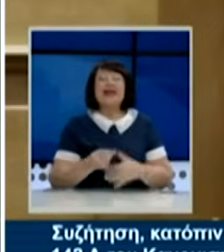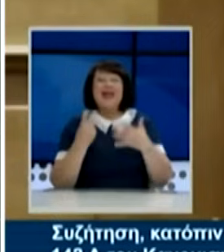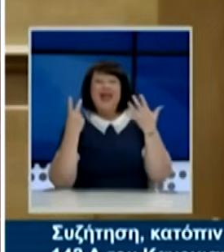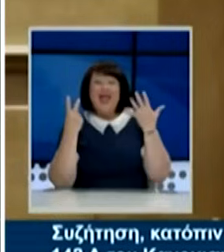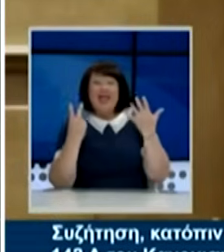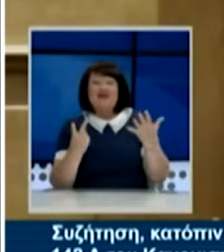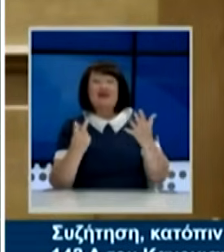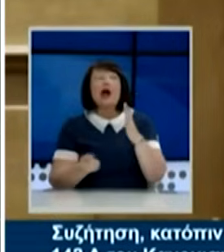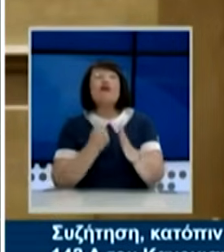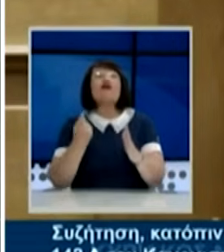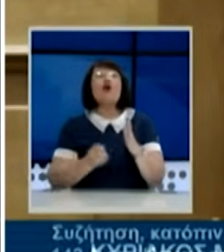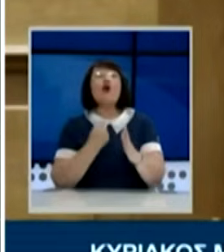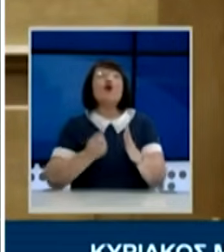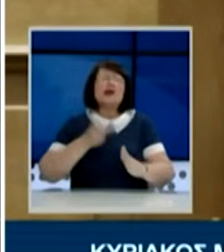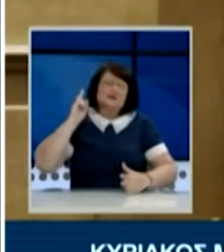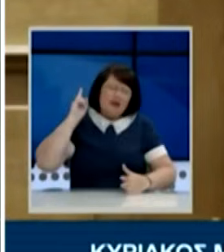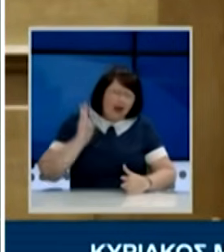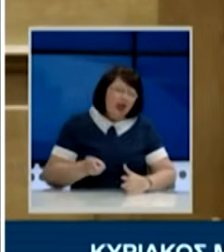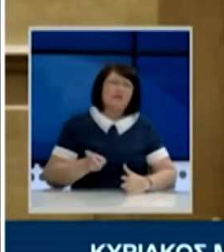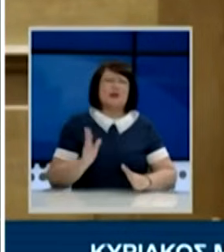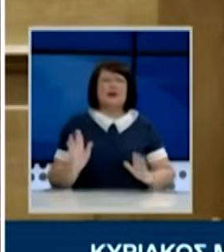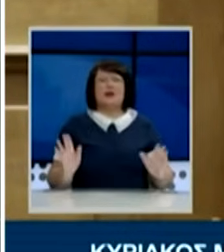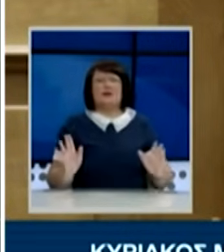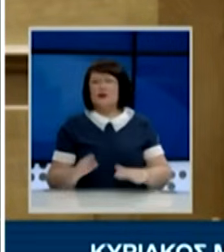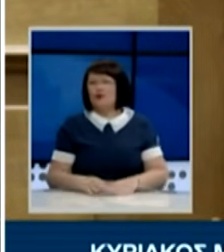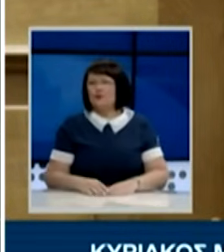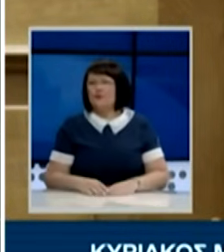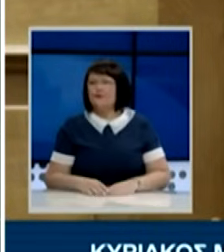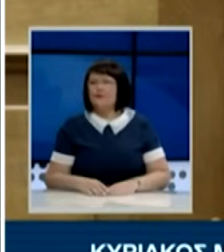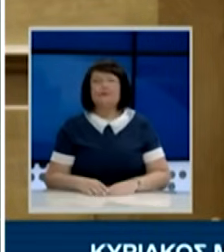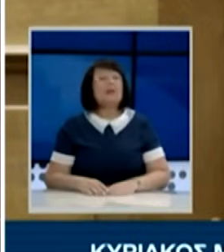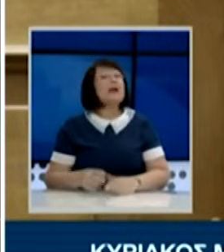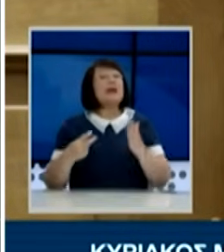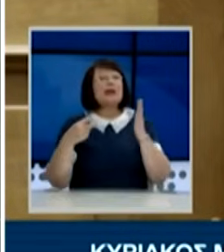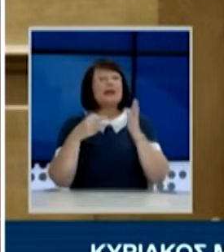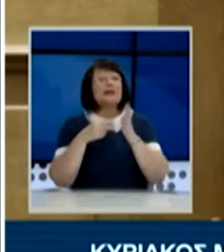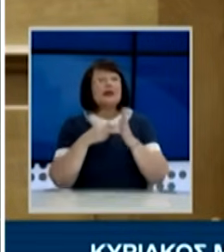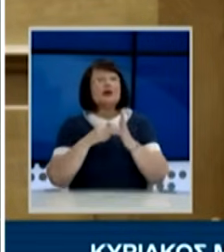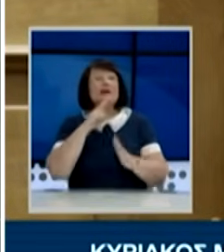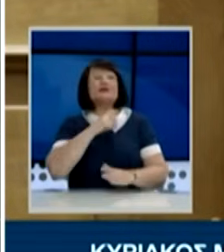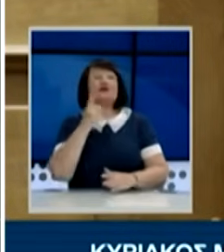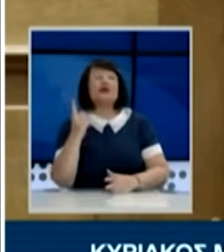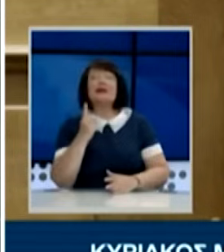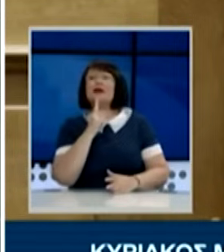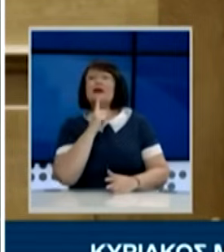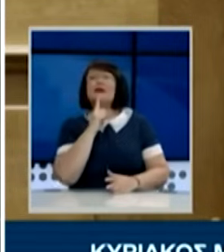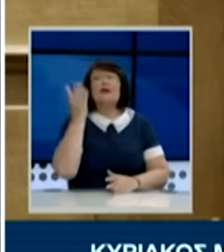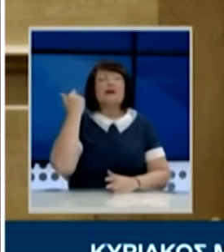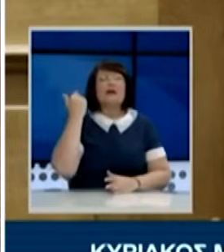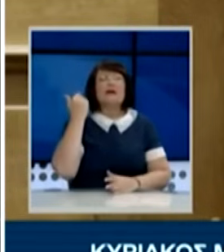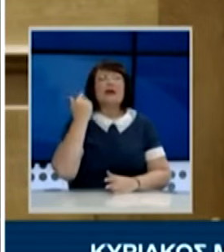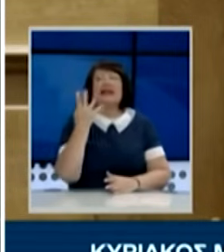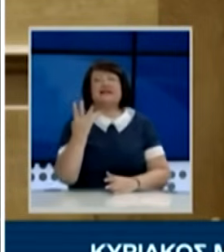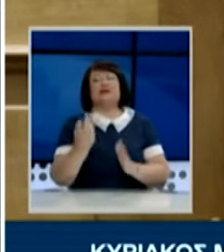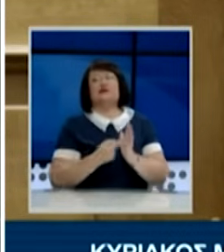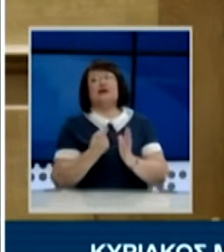εκεί στη δύσμηρη τη Θεσσαλία, οι οποίες θα μας οδηγήσουν σε όλους στη μεγάλη ανάγκη. Ευχή όλων, Γιώργο